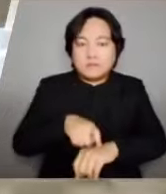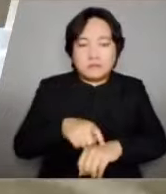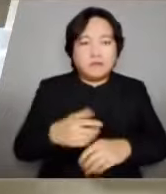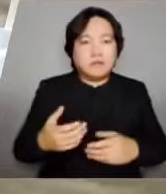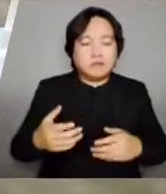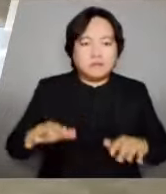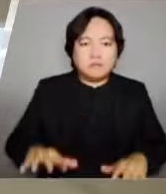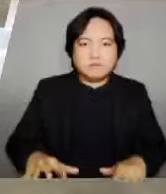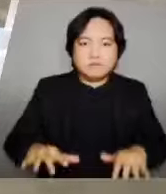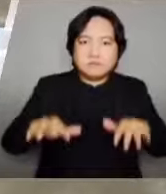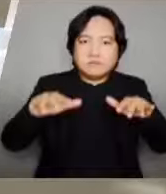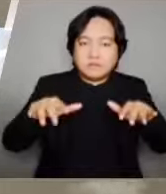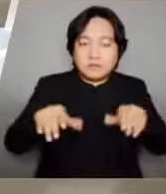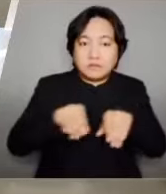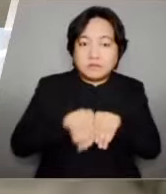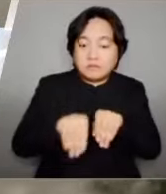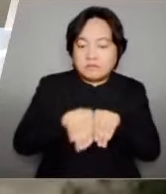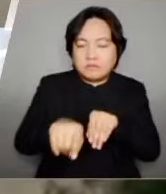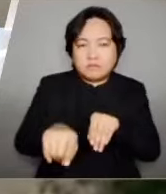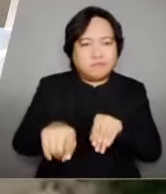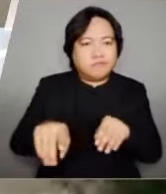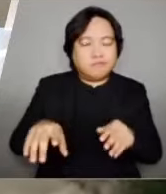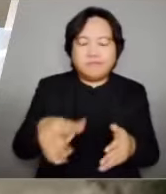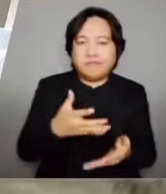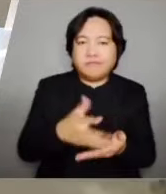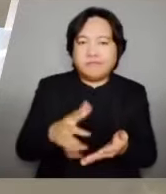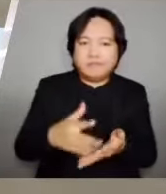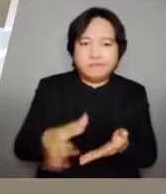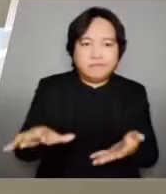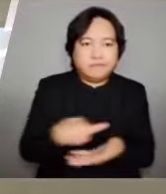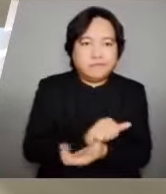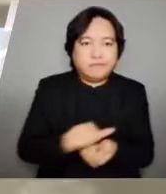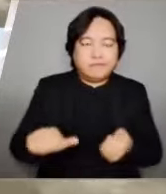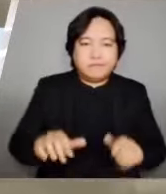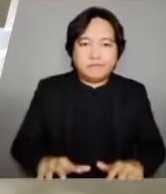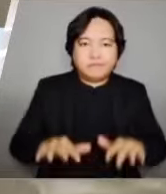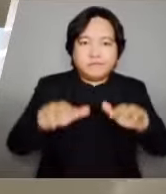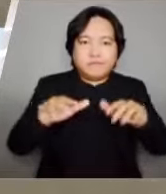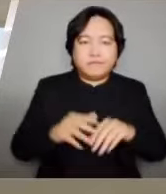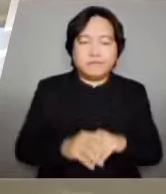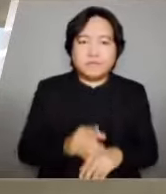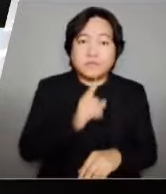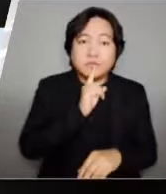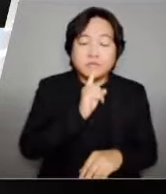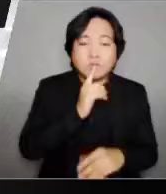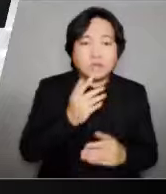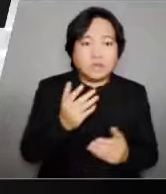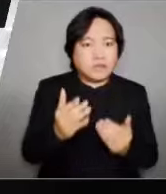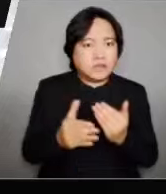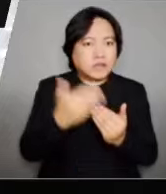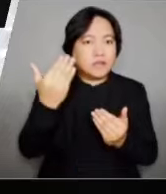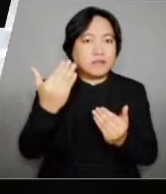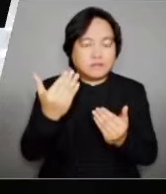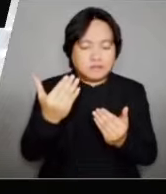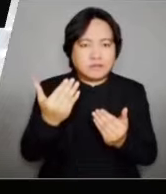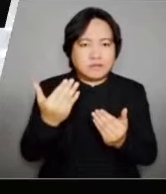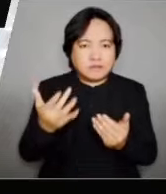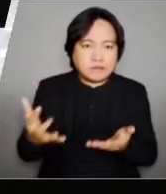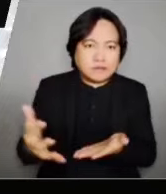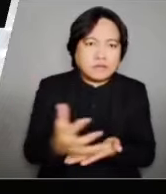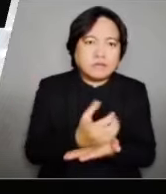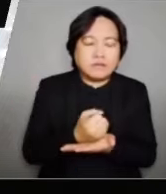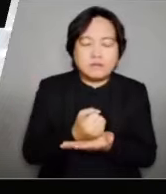to be harvested at isana, mga ilang weeks na lang na damage pa kasi walang masisim. Nakuha na naman ng El